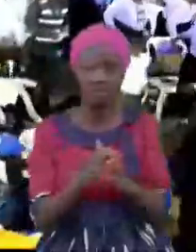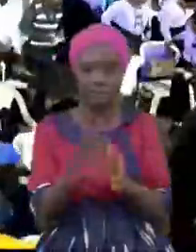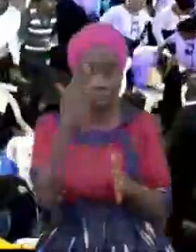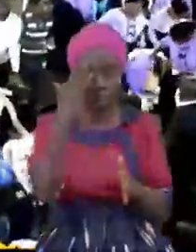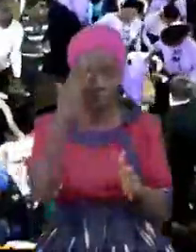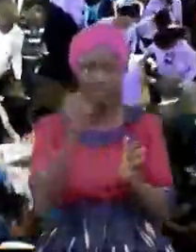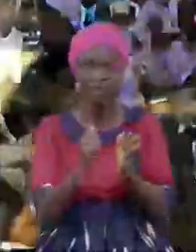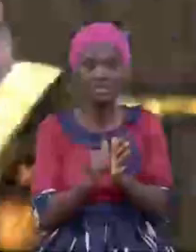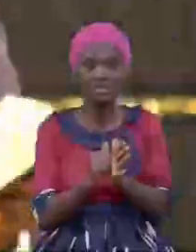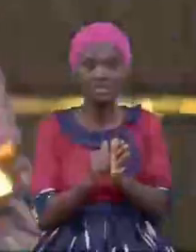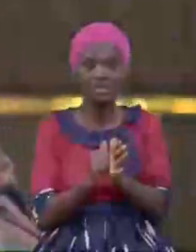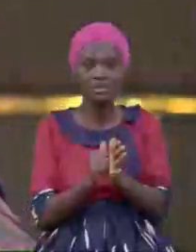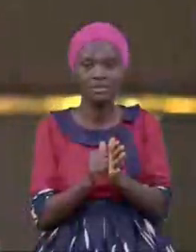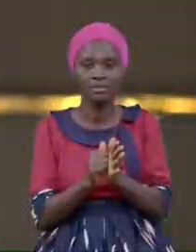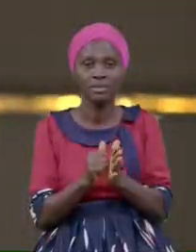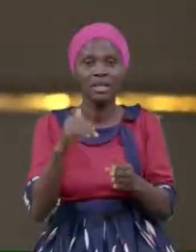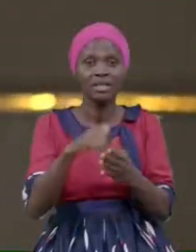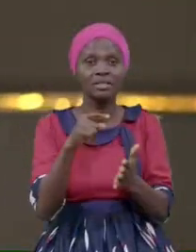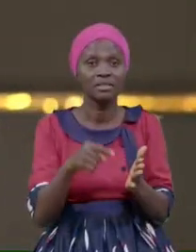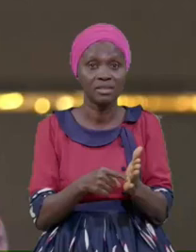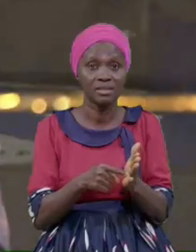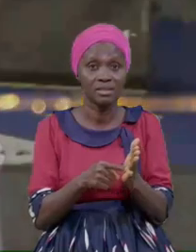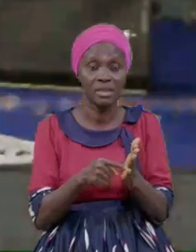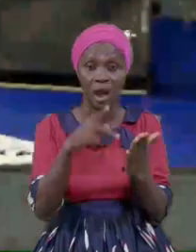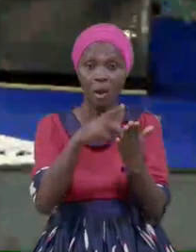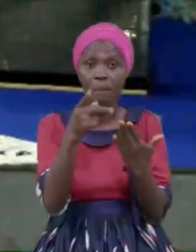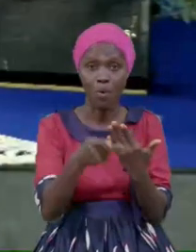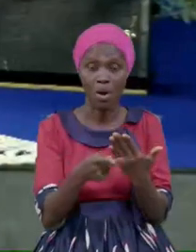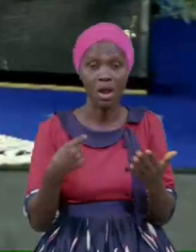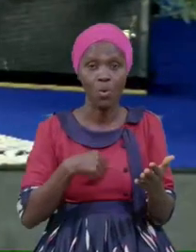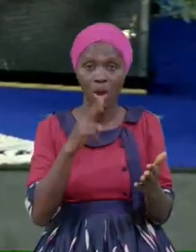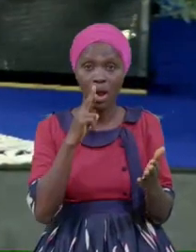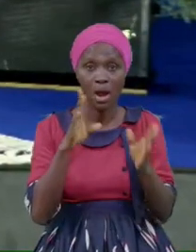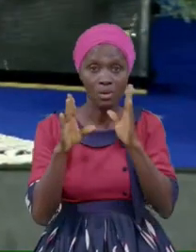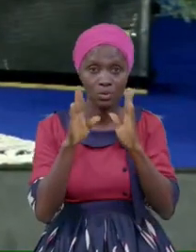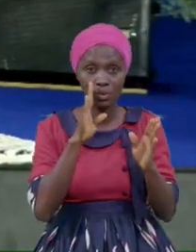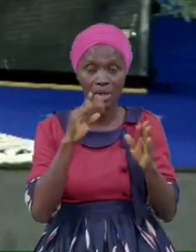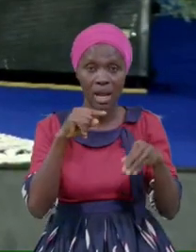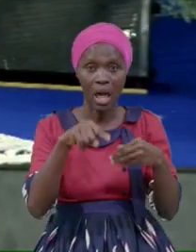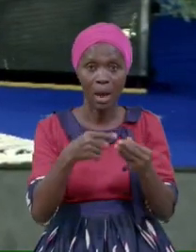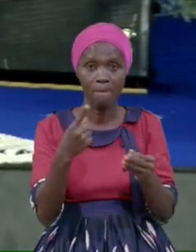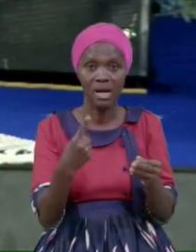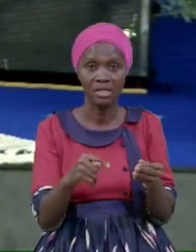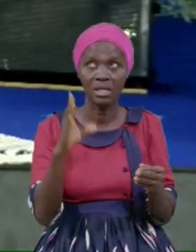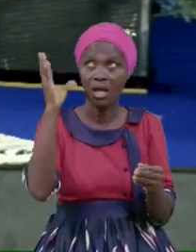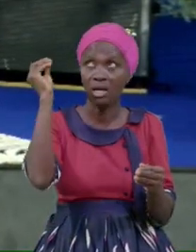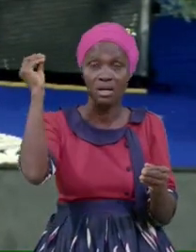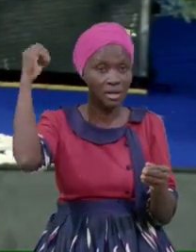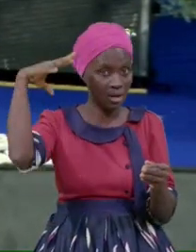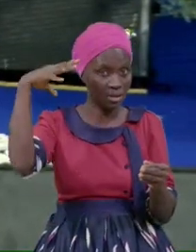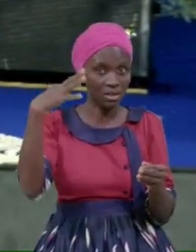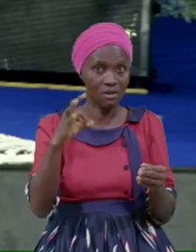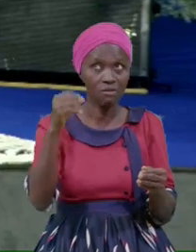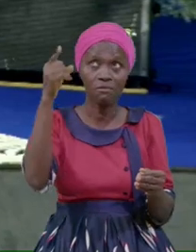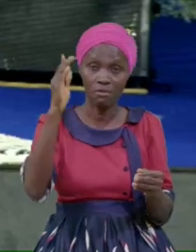Vous savez qu'à cette croisade, nous parlons de la grâce de